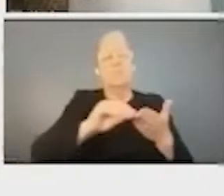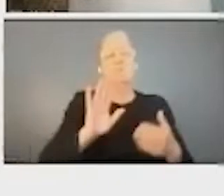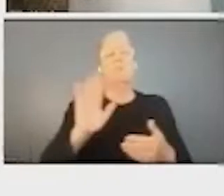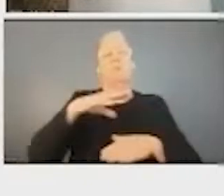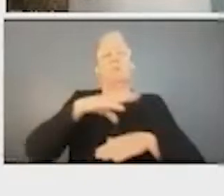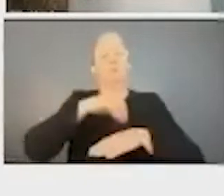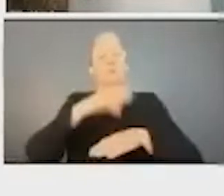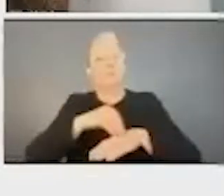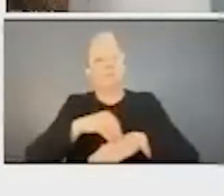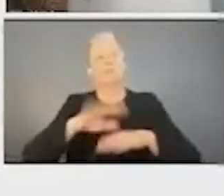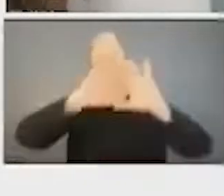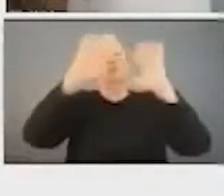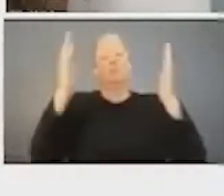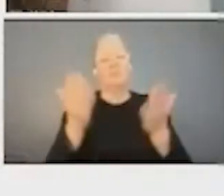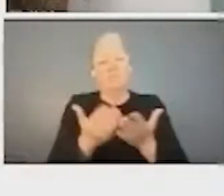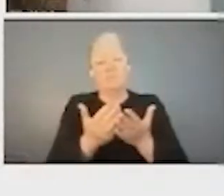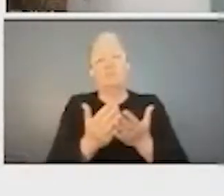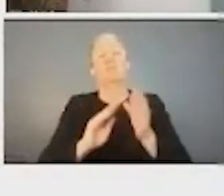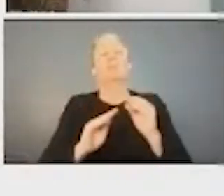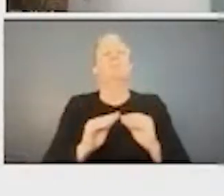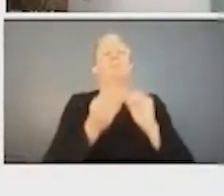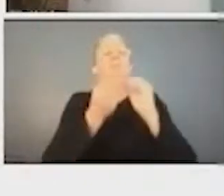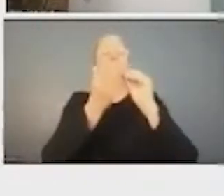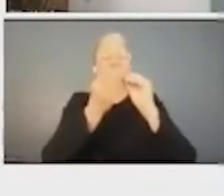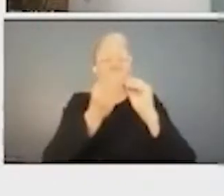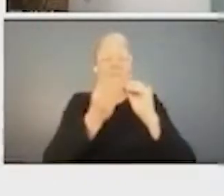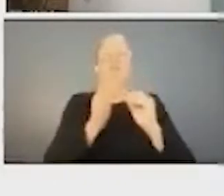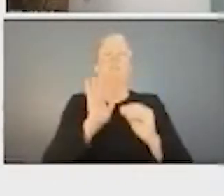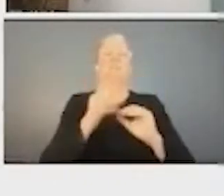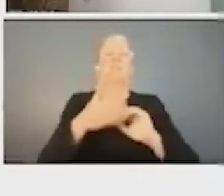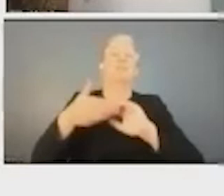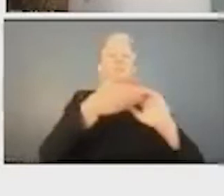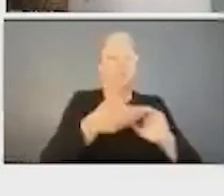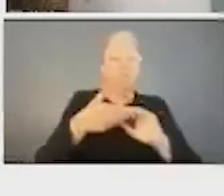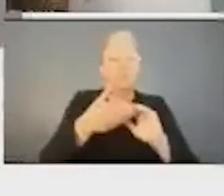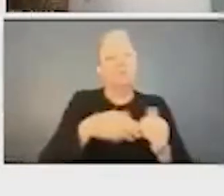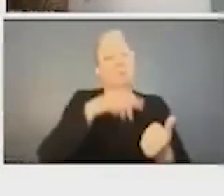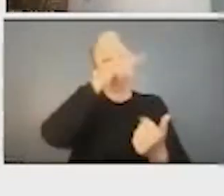هي ماريا أخصائية وضع سياسات والمنسقة للتنوع البيولوجي والنظام البيئي.